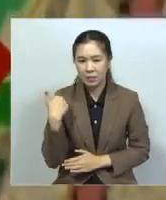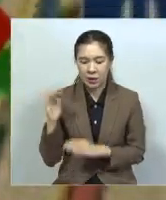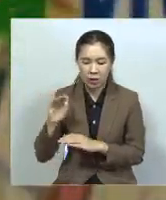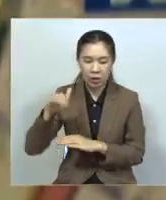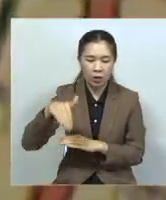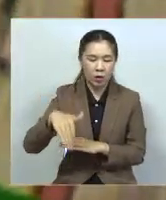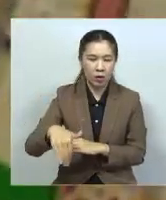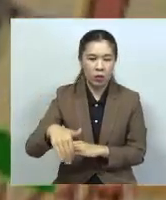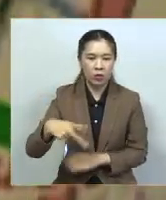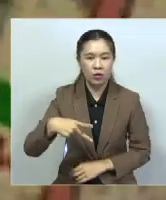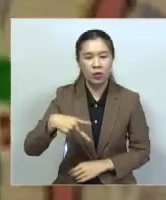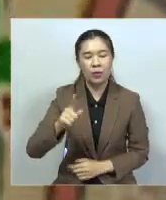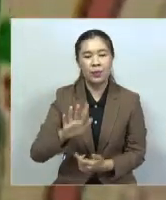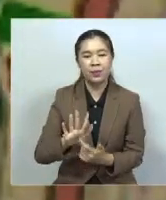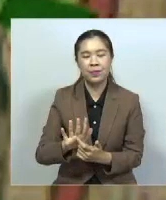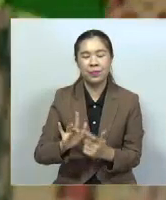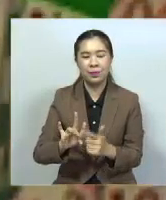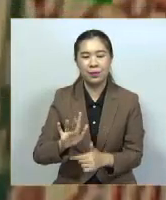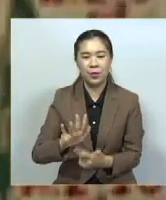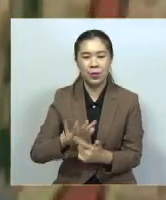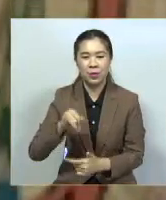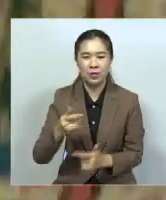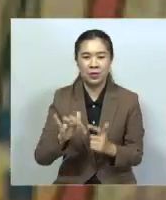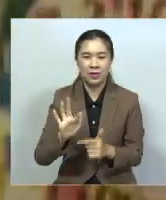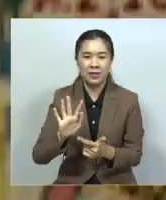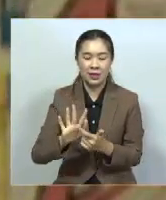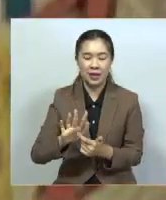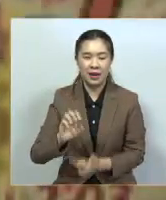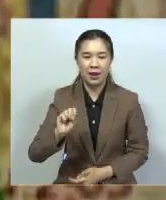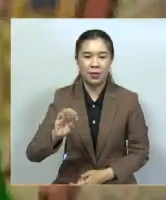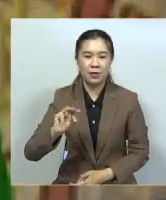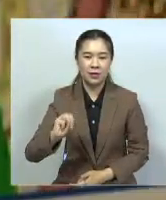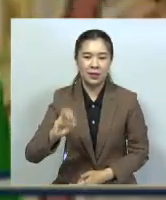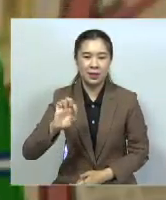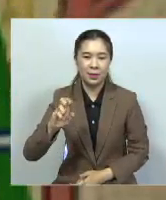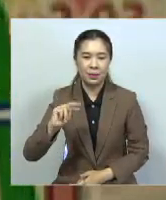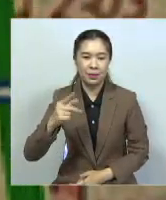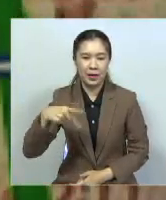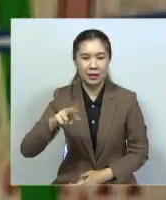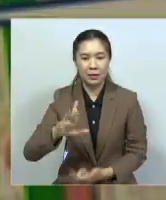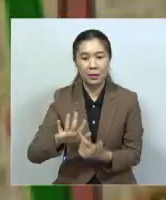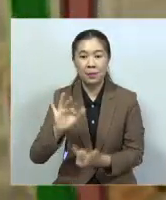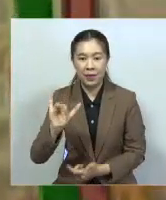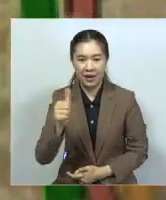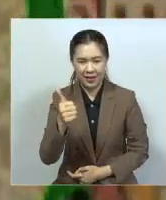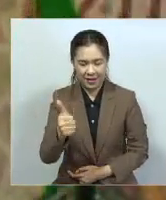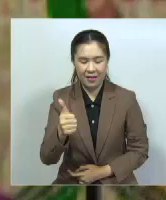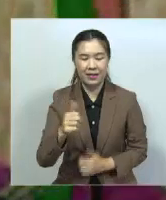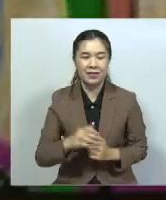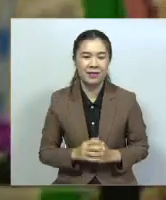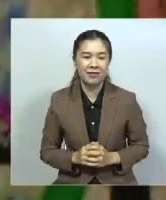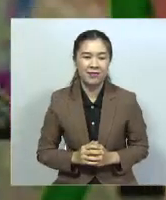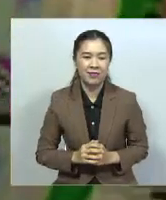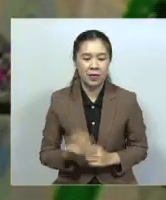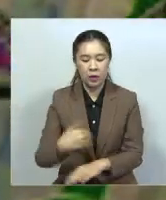างลงถนนปู่เจ้าสมิงพรายได้ค่ะและประชาชนที่ใช้ถนนพระราชวีริยาภรณ์และถนนวงแหวนอุตสาหกรรมเ